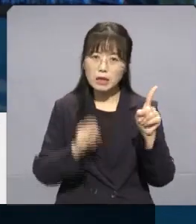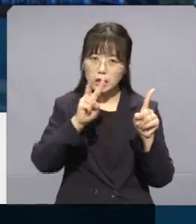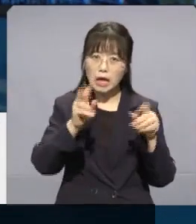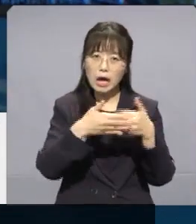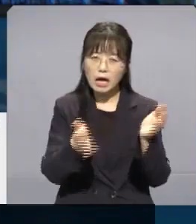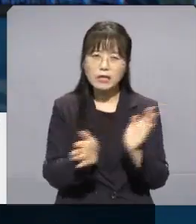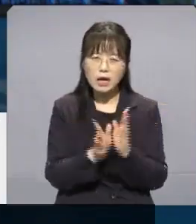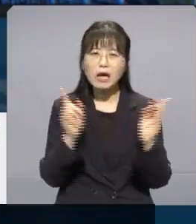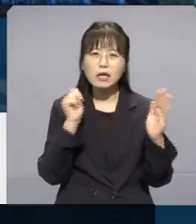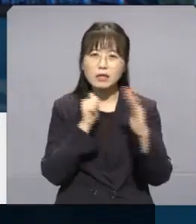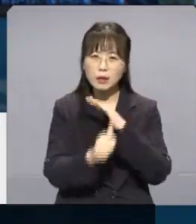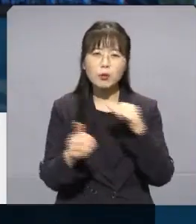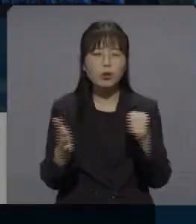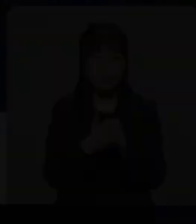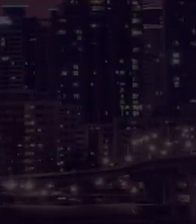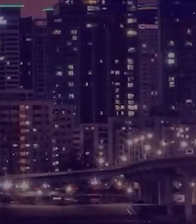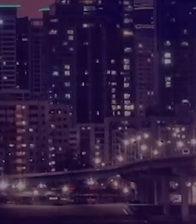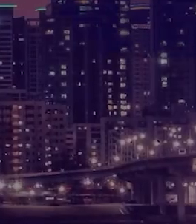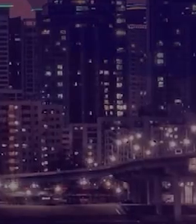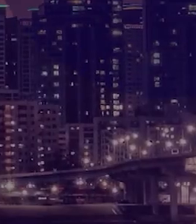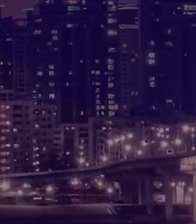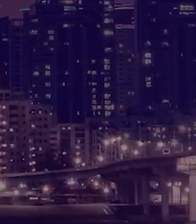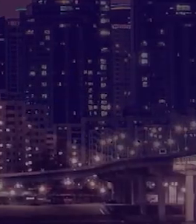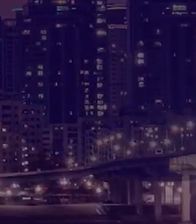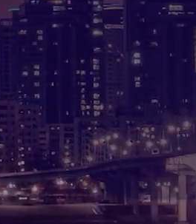한 얘기를 만나야 되겠죠 예